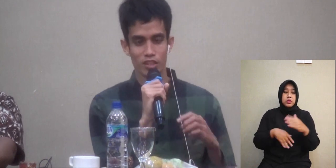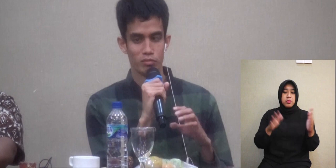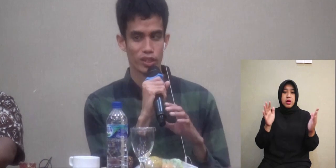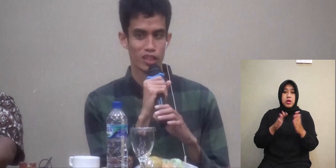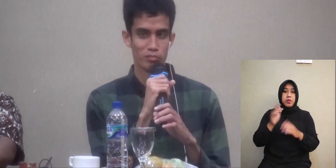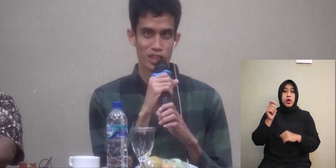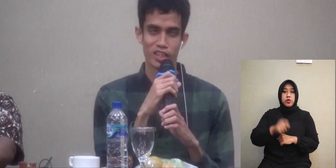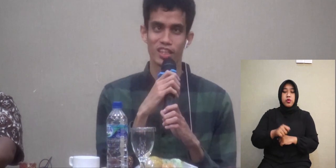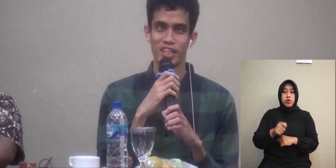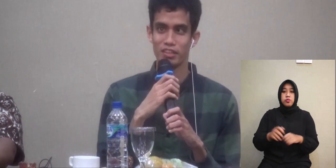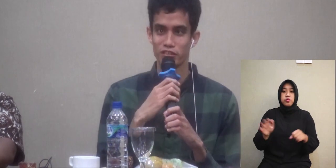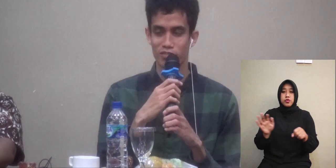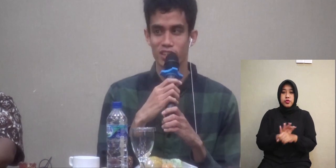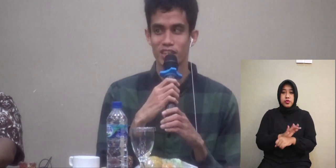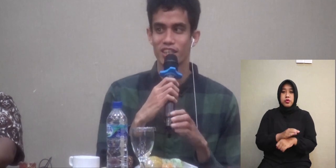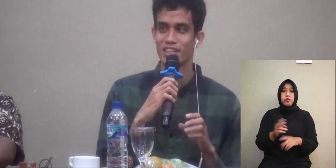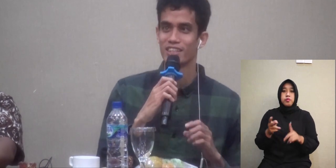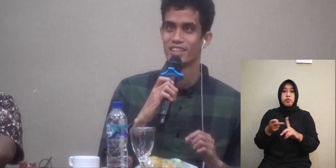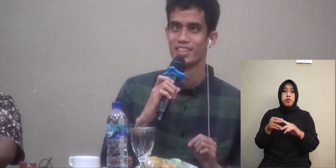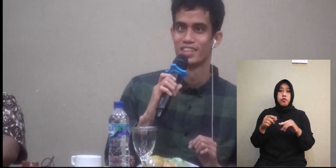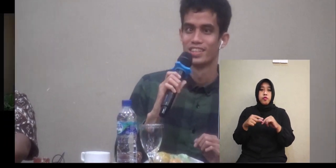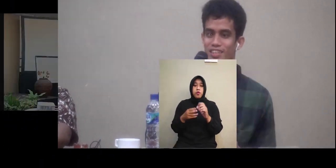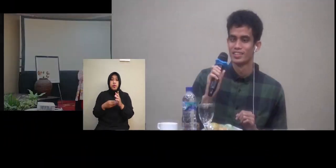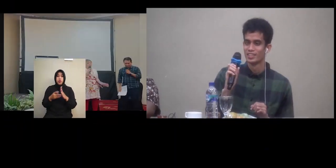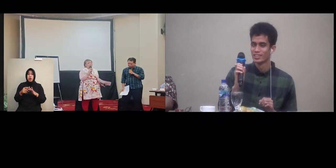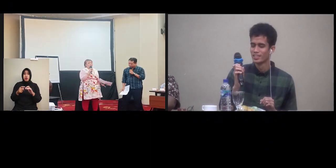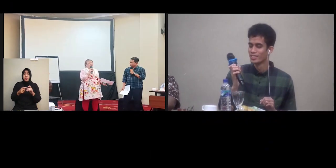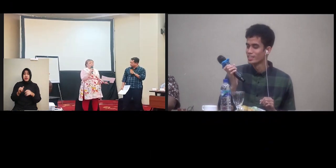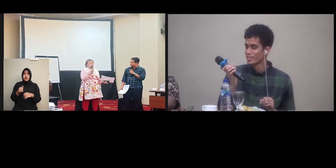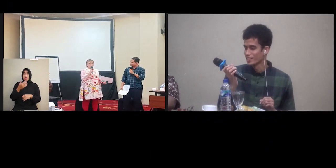mungkin demikian dari informasi Iya